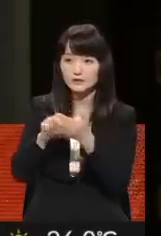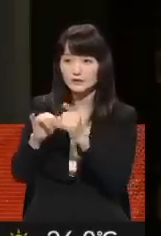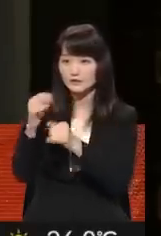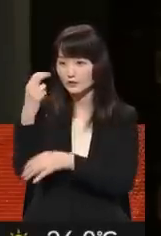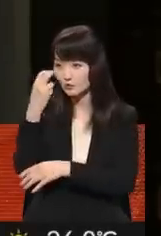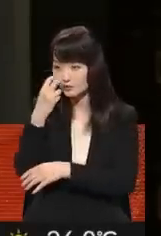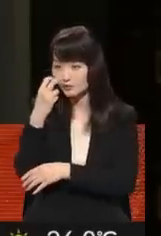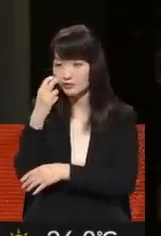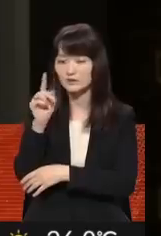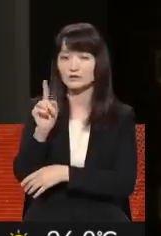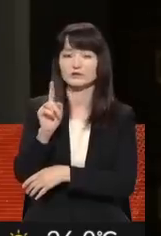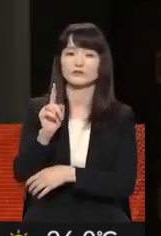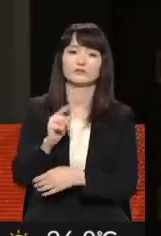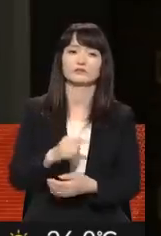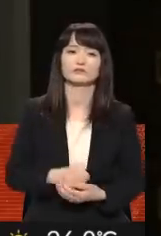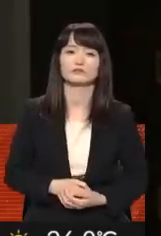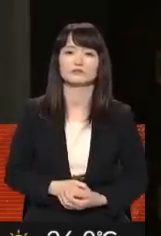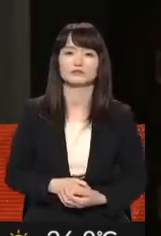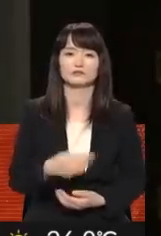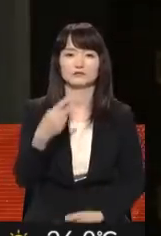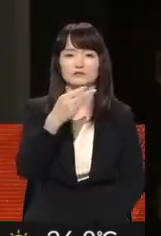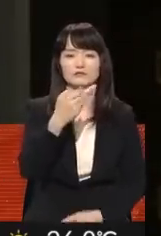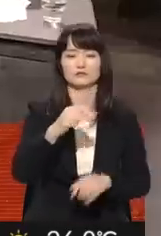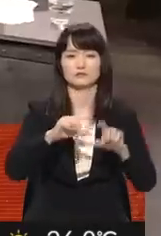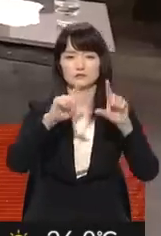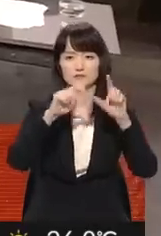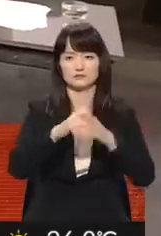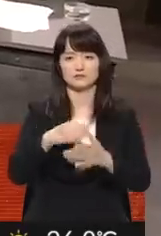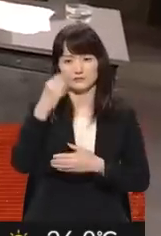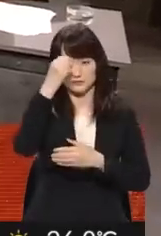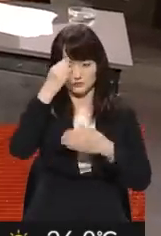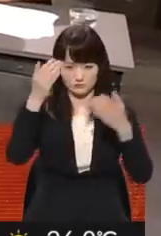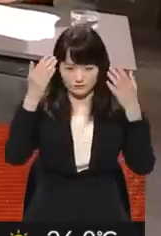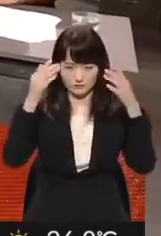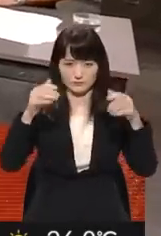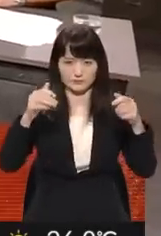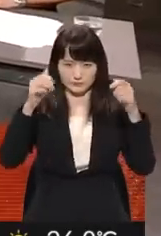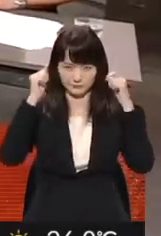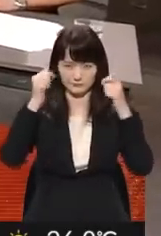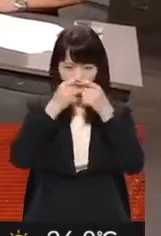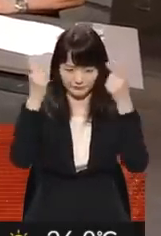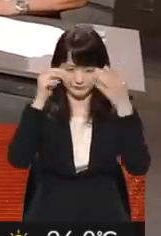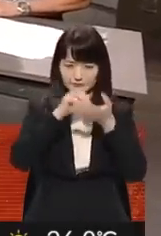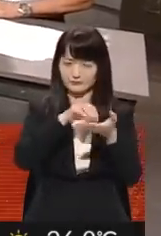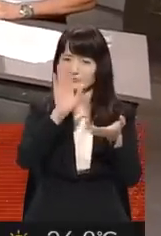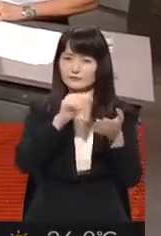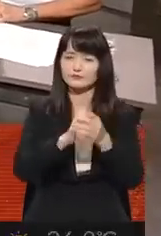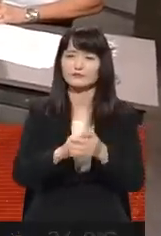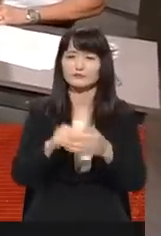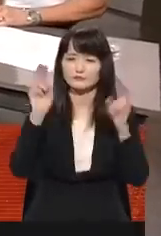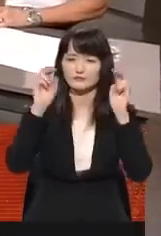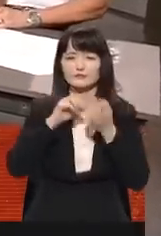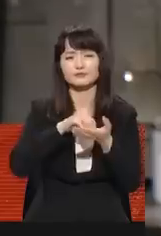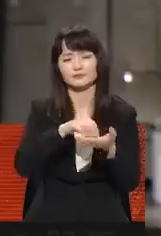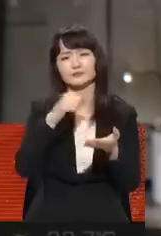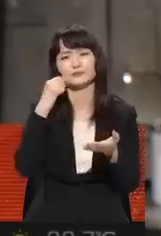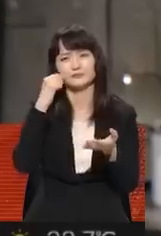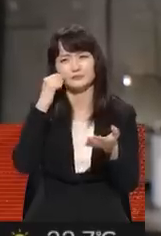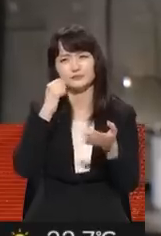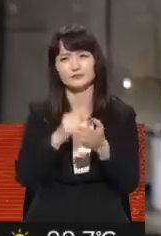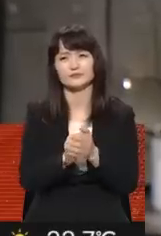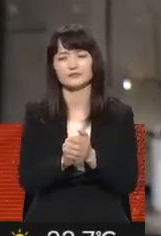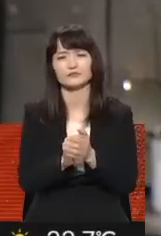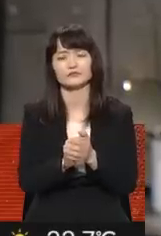좀 나왔죠. 그렇습니다. 정유정이가 2018년도에 고등학교를 졸업한 다음에 대학 진학도 안 하고 취업도 못했습니다. 그러니까 이제